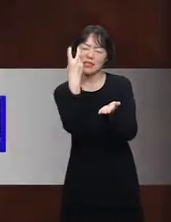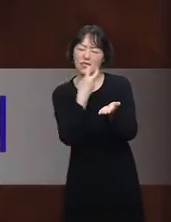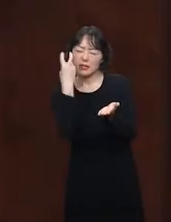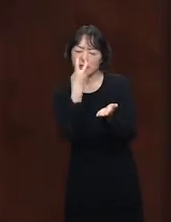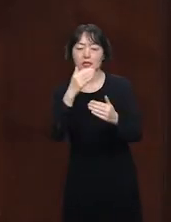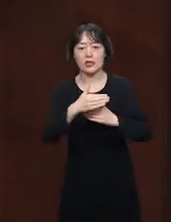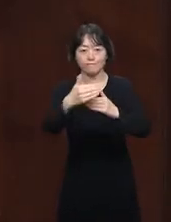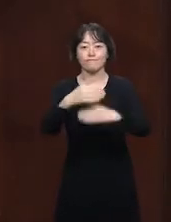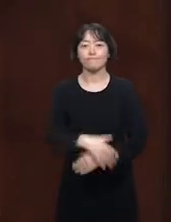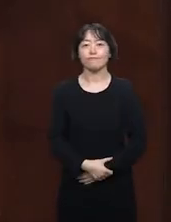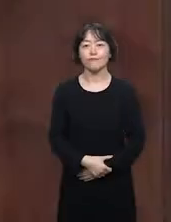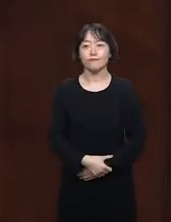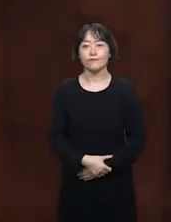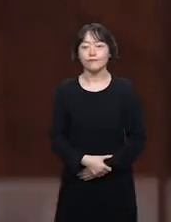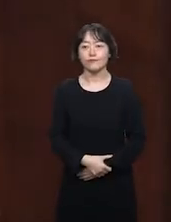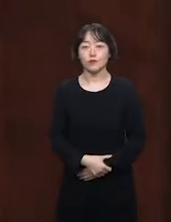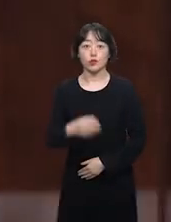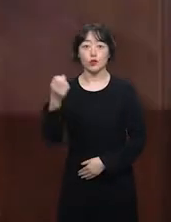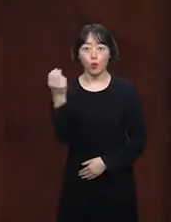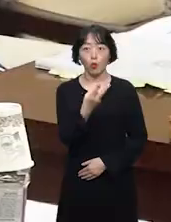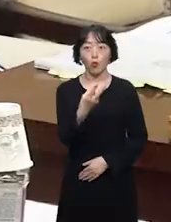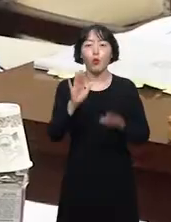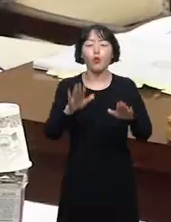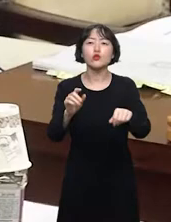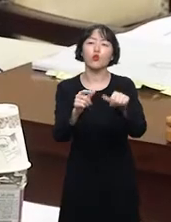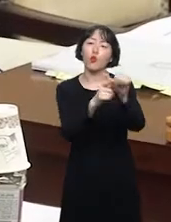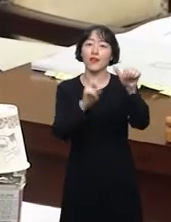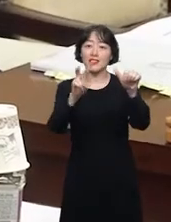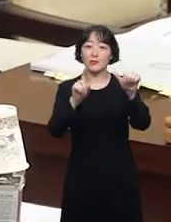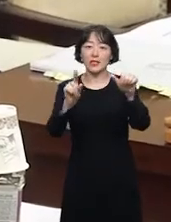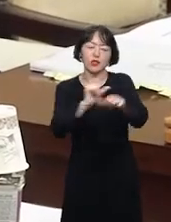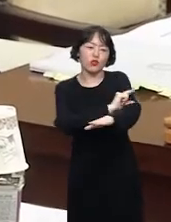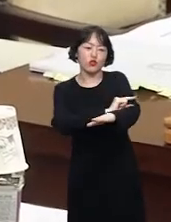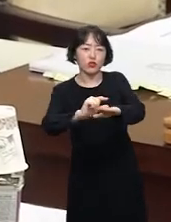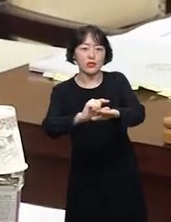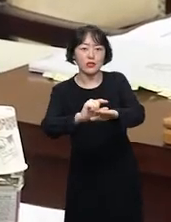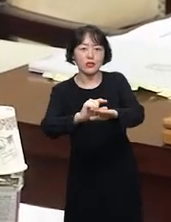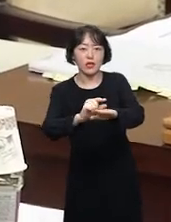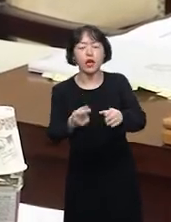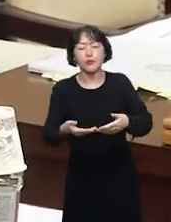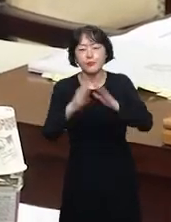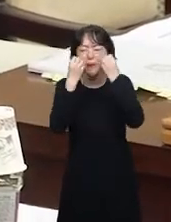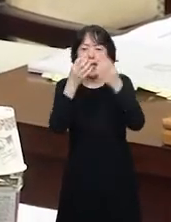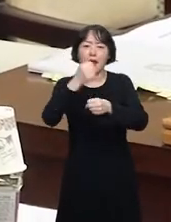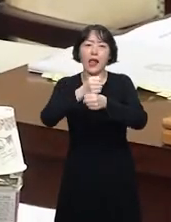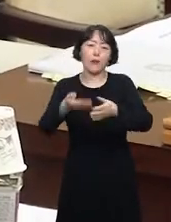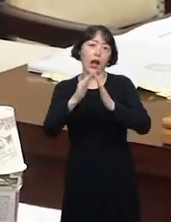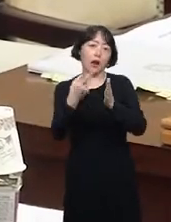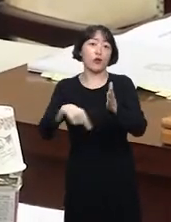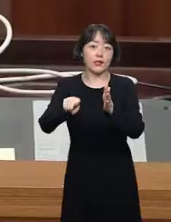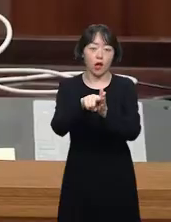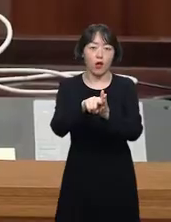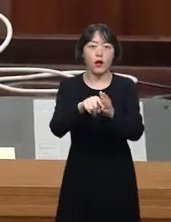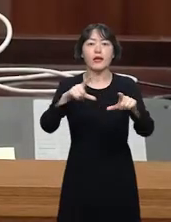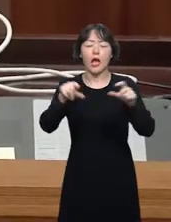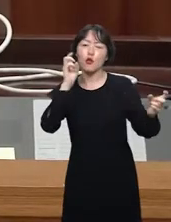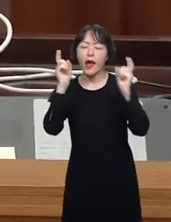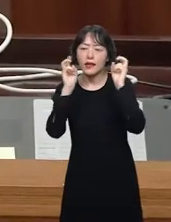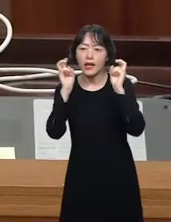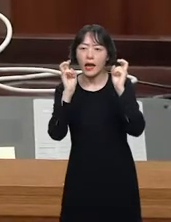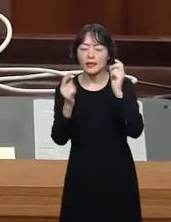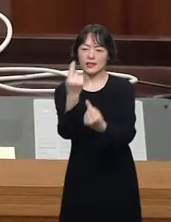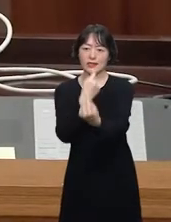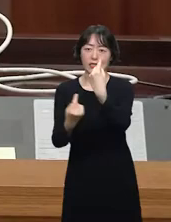심의합니다. 또한 오는 21일 GTX 신호선 추가 정차역 설치를 위한 민자사업 신청자의